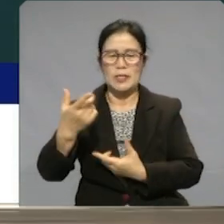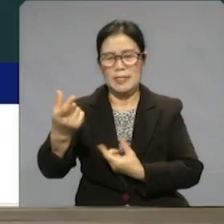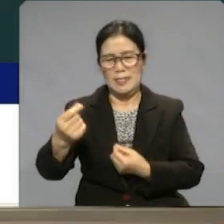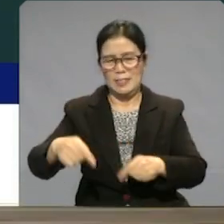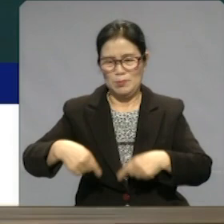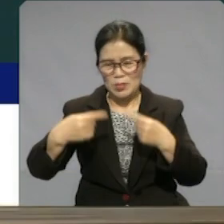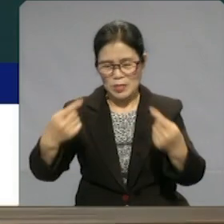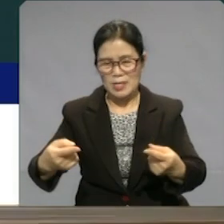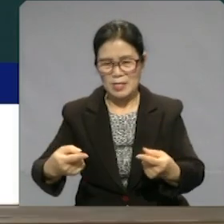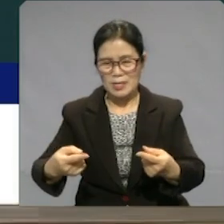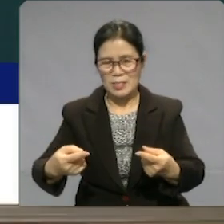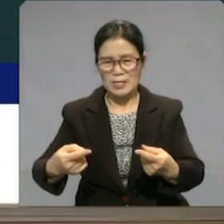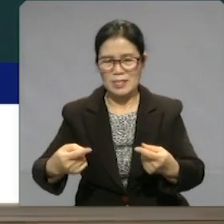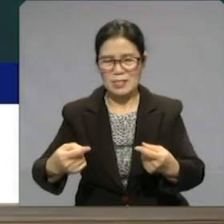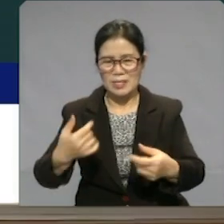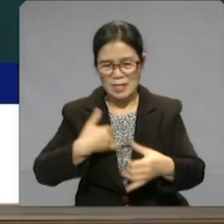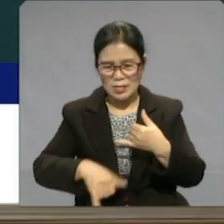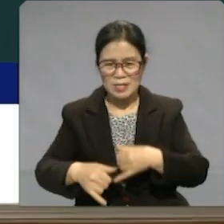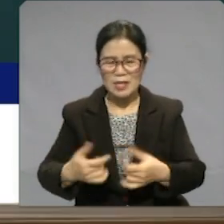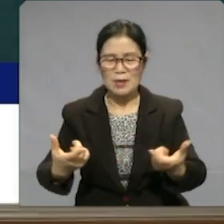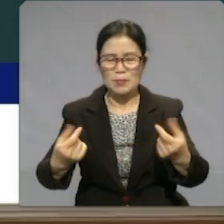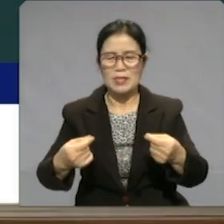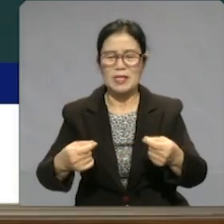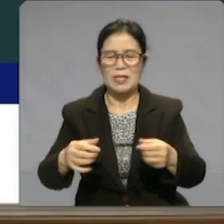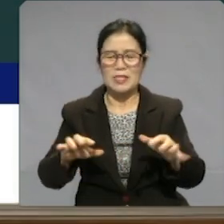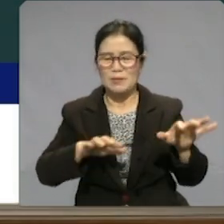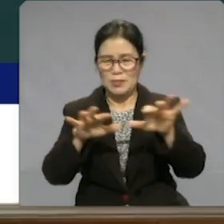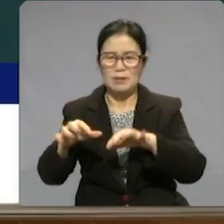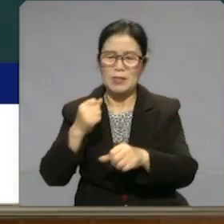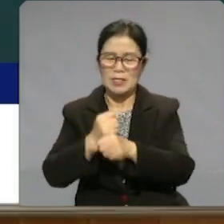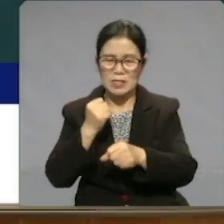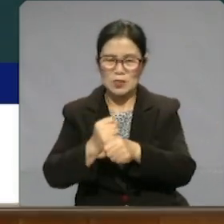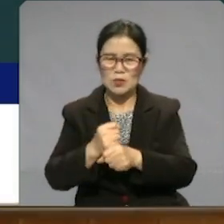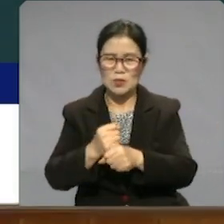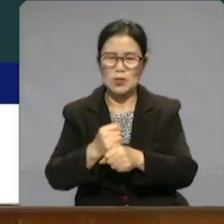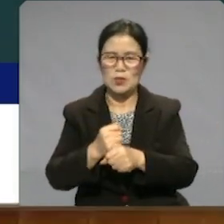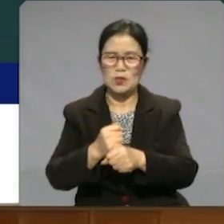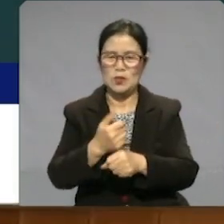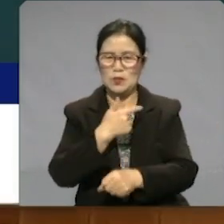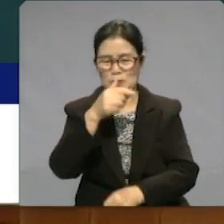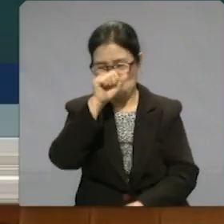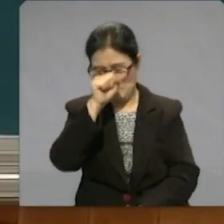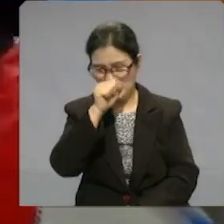감사하면서 애들랑 같이 김치 만들고